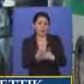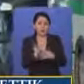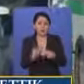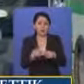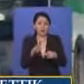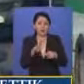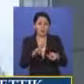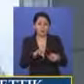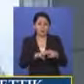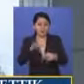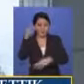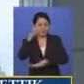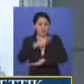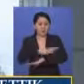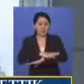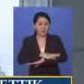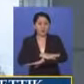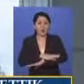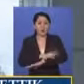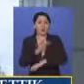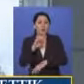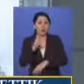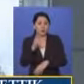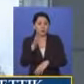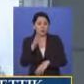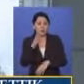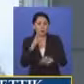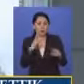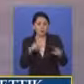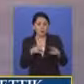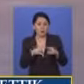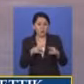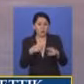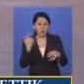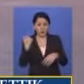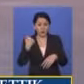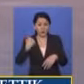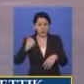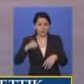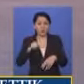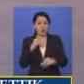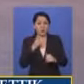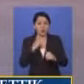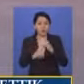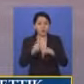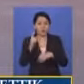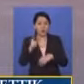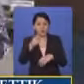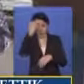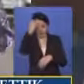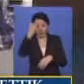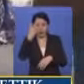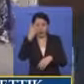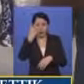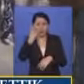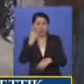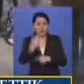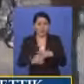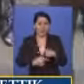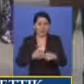президент олардан сабақ алуға шақырды. Ал күрделі кезеңдегі кедергілерді еңсеруге атсалысқан әр азаматқа алғысын айтты. Ендігі